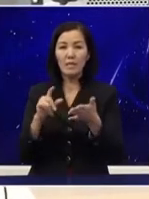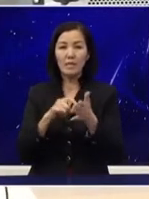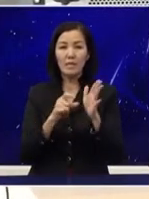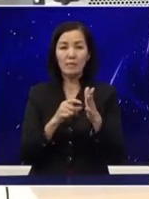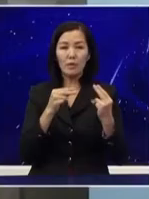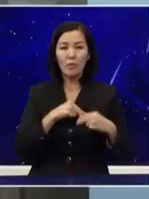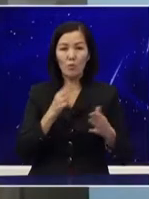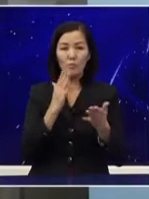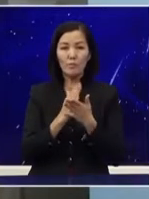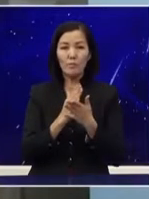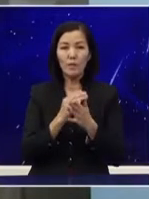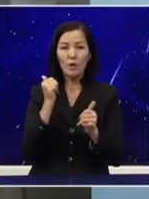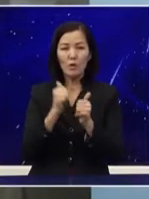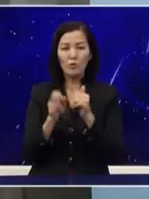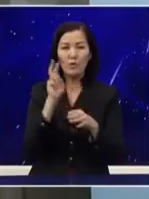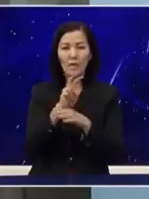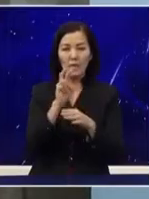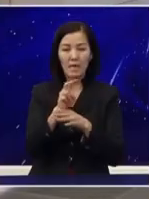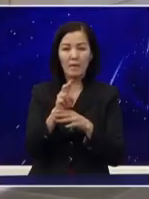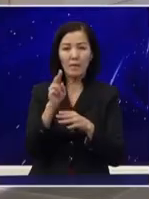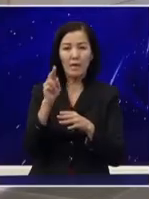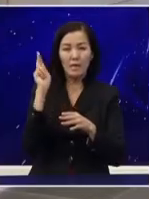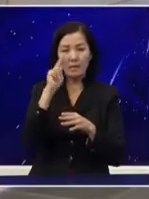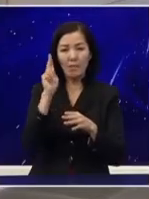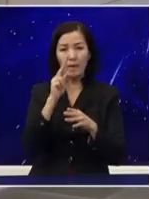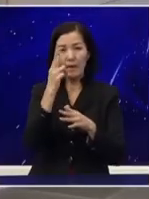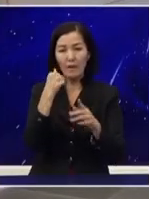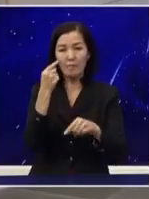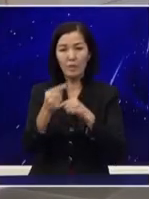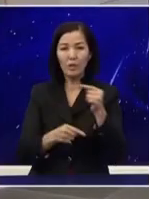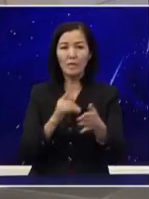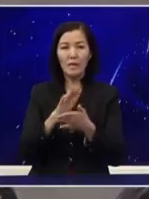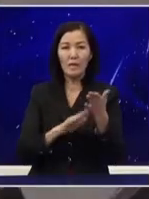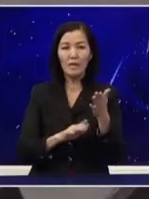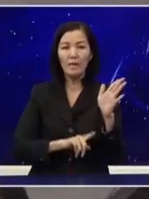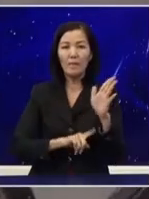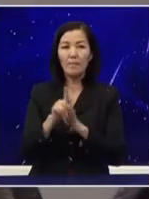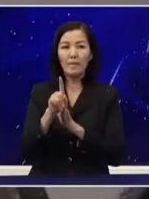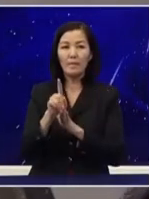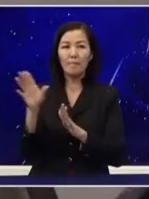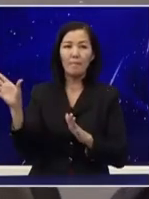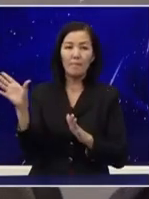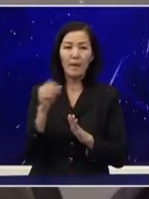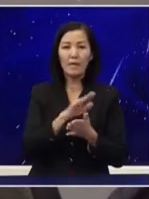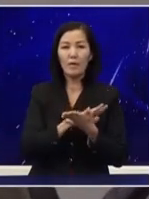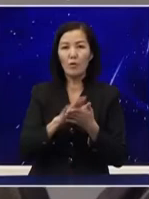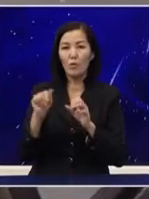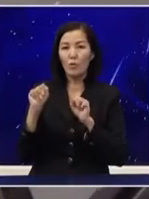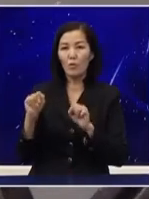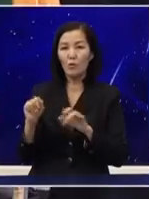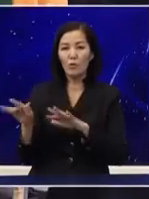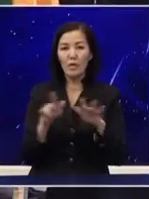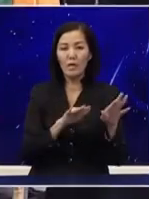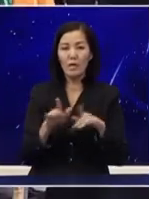Балалар күнделікті келіп оқиды. Тиісінше талап бойынша есіктен кіргеннен санитайзер, залалсыздандыру құрылғылары